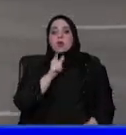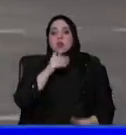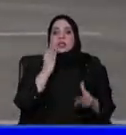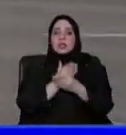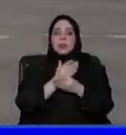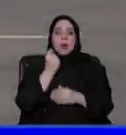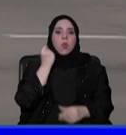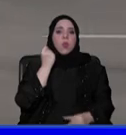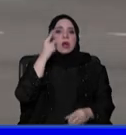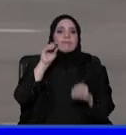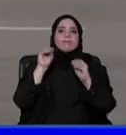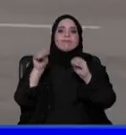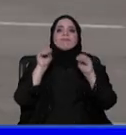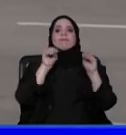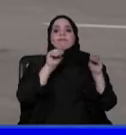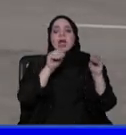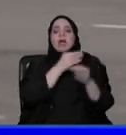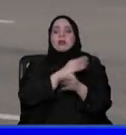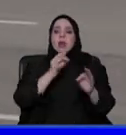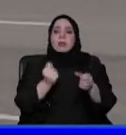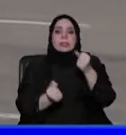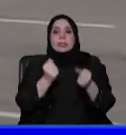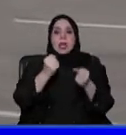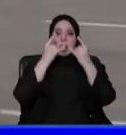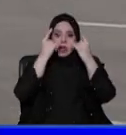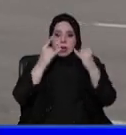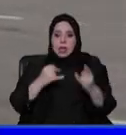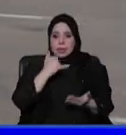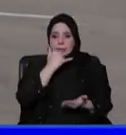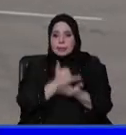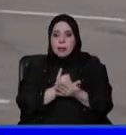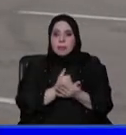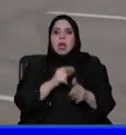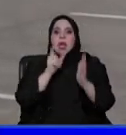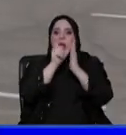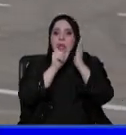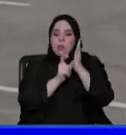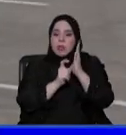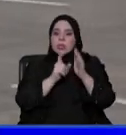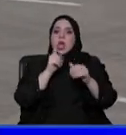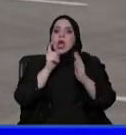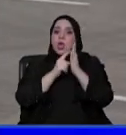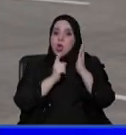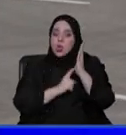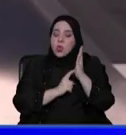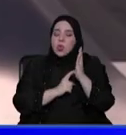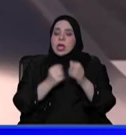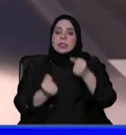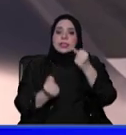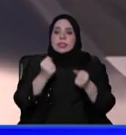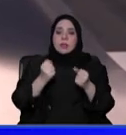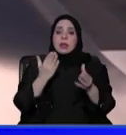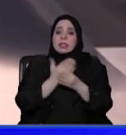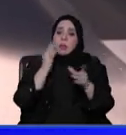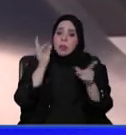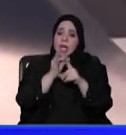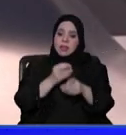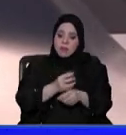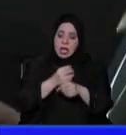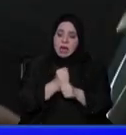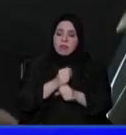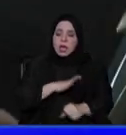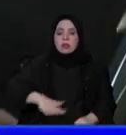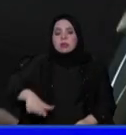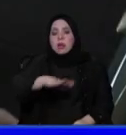توعيه جميع السائقين بالالتزام بالانظمه والقواعد المروريه وحفاظا على سلامه ومصالح جميع